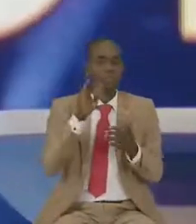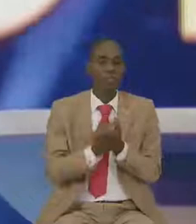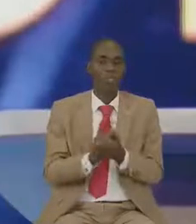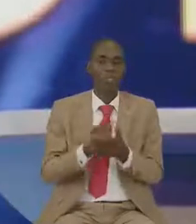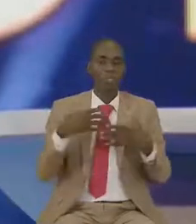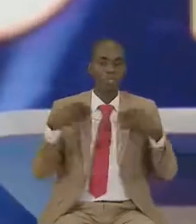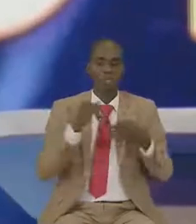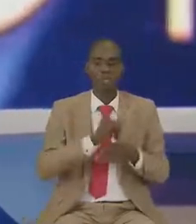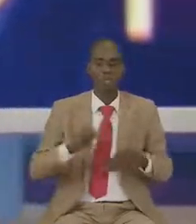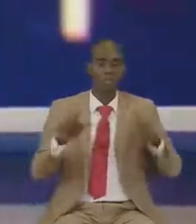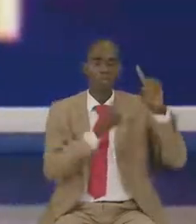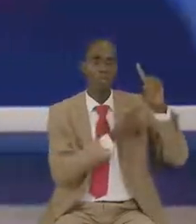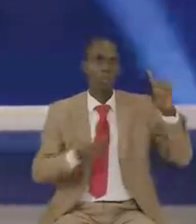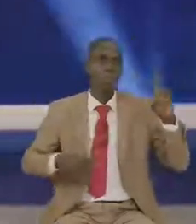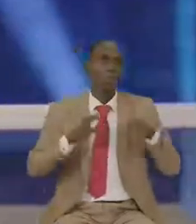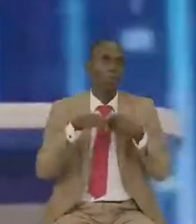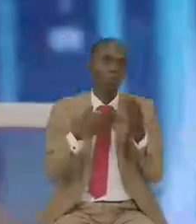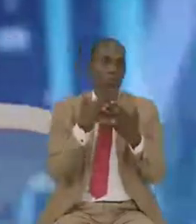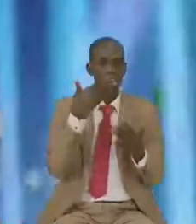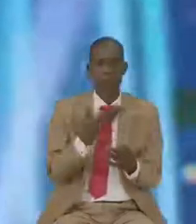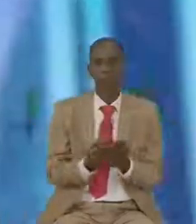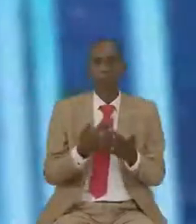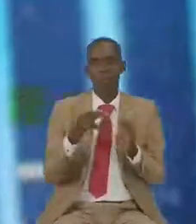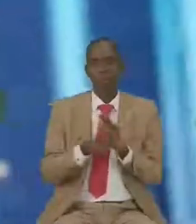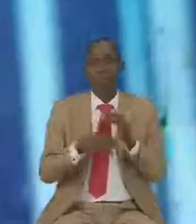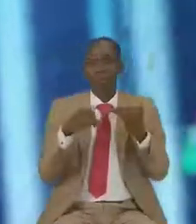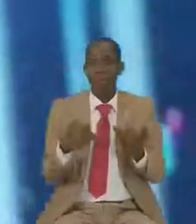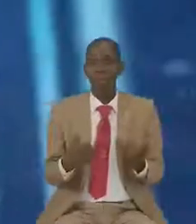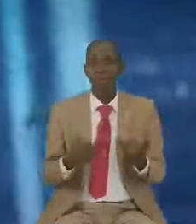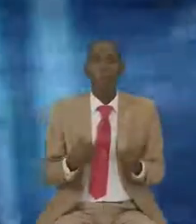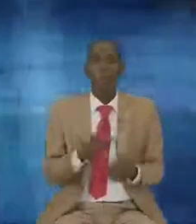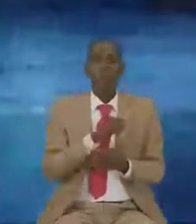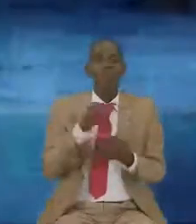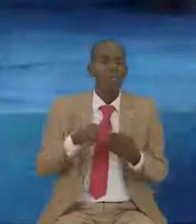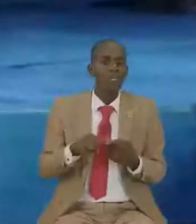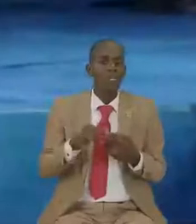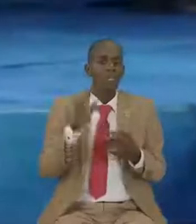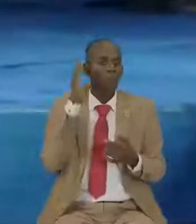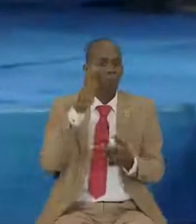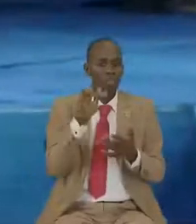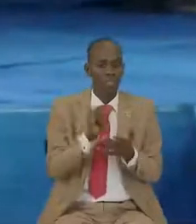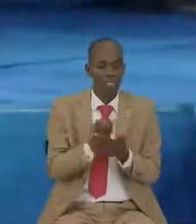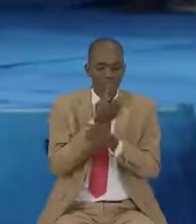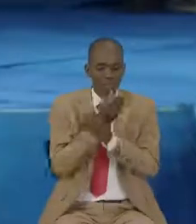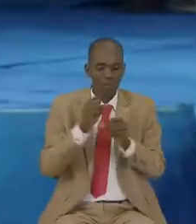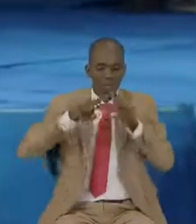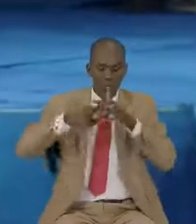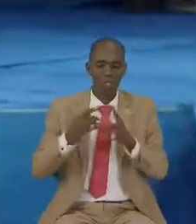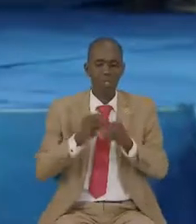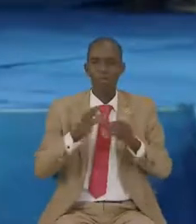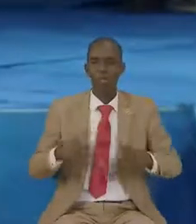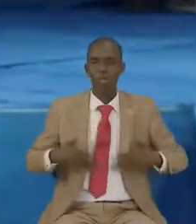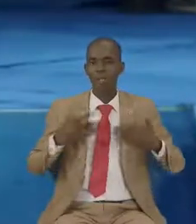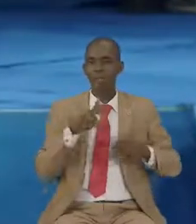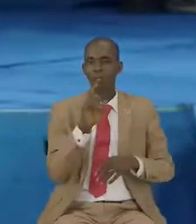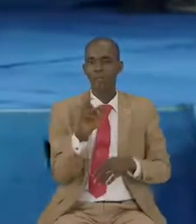c'est de croire au Seigneur guérisseur de toute bonté. Maintenant, quand est-ce que le salut